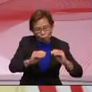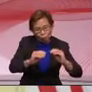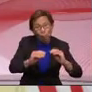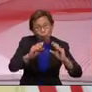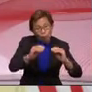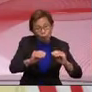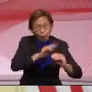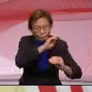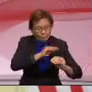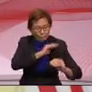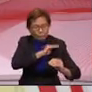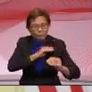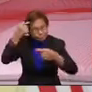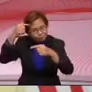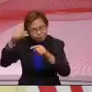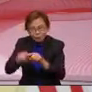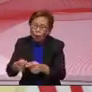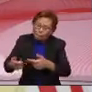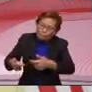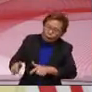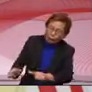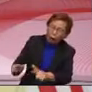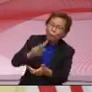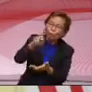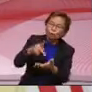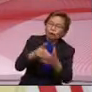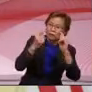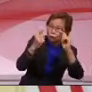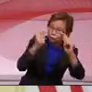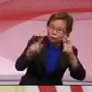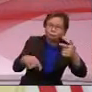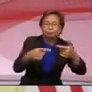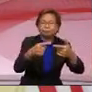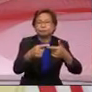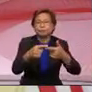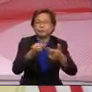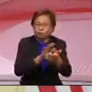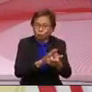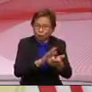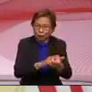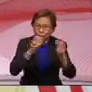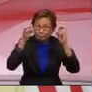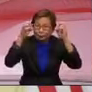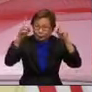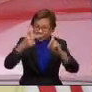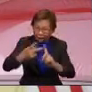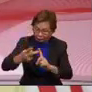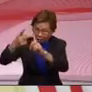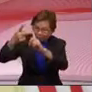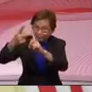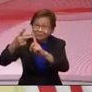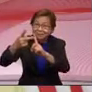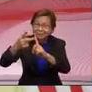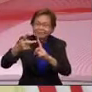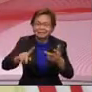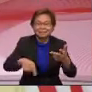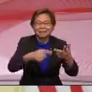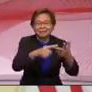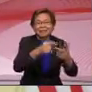bersetuju untuk membenarkan pusat tuition, sekolah pendidikan khas